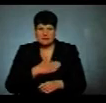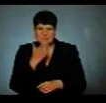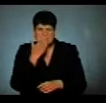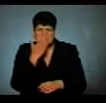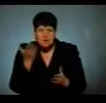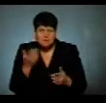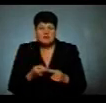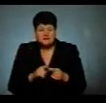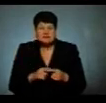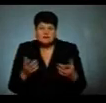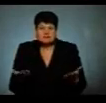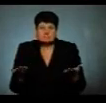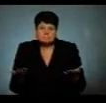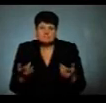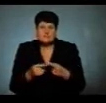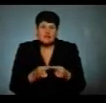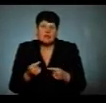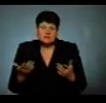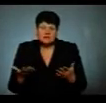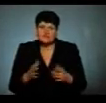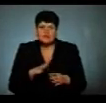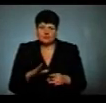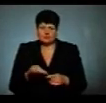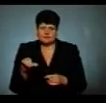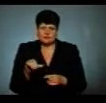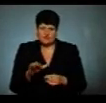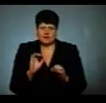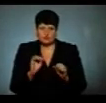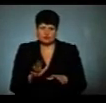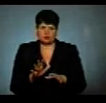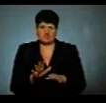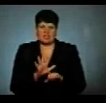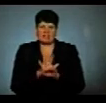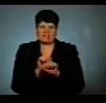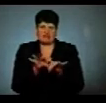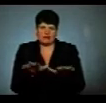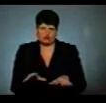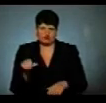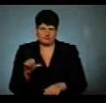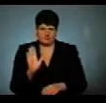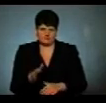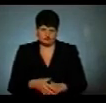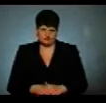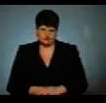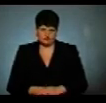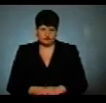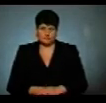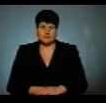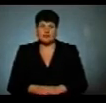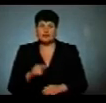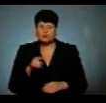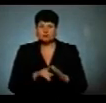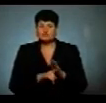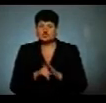наслідки цієї обробки, він не буде настільки шкідливим, наскільки може бути шкідливий вірус. Тому ми на це змушені піти. Також, починаючи